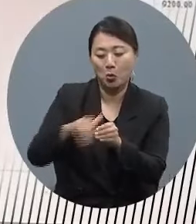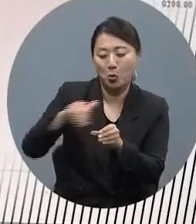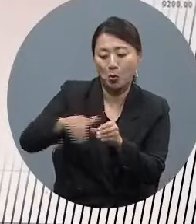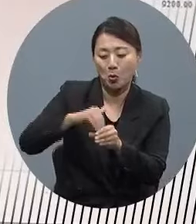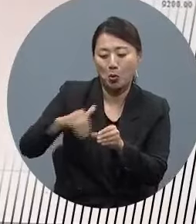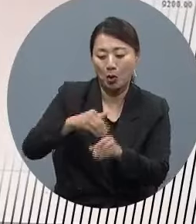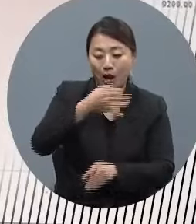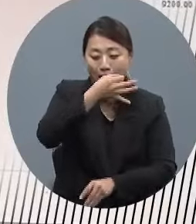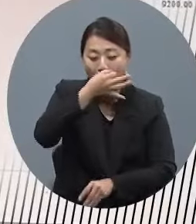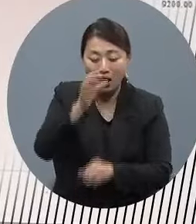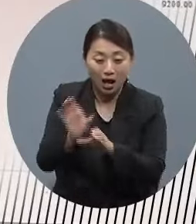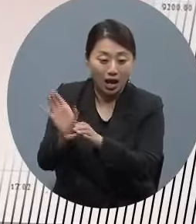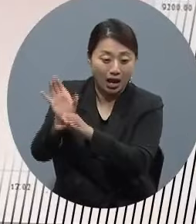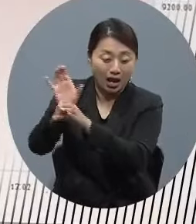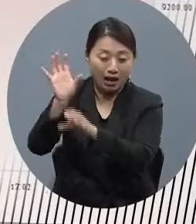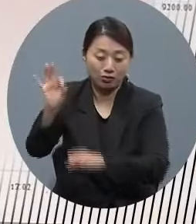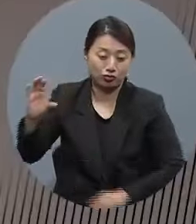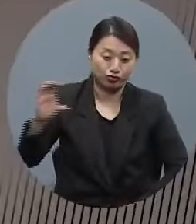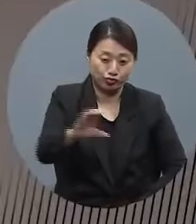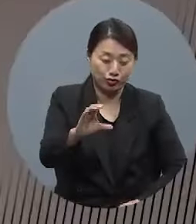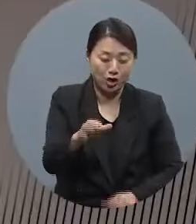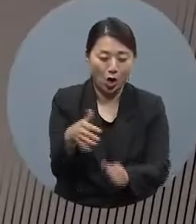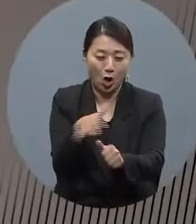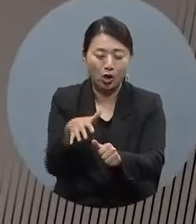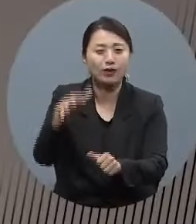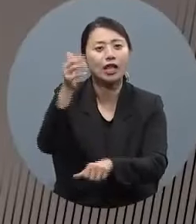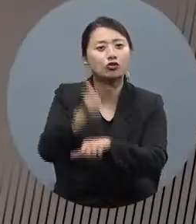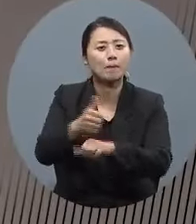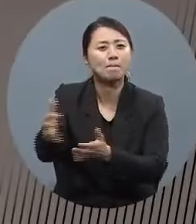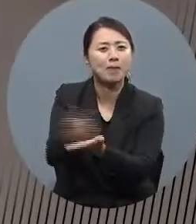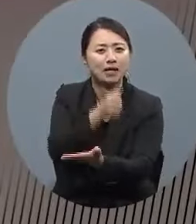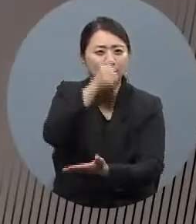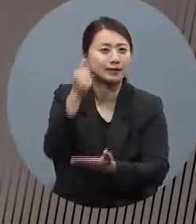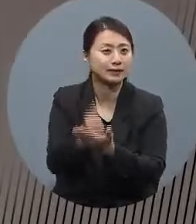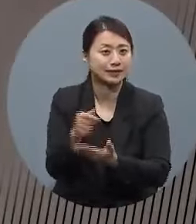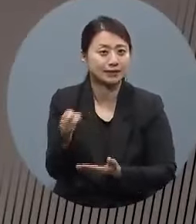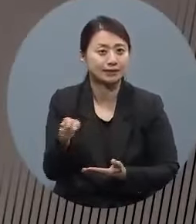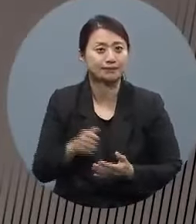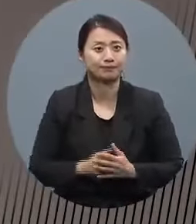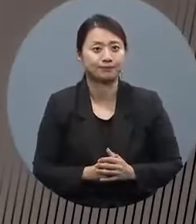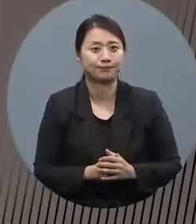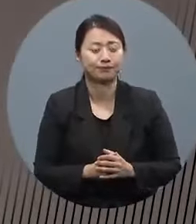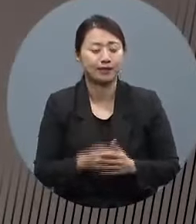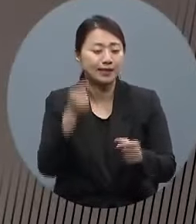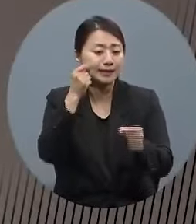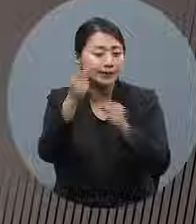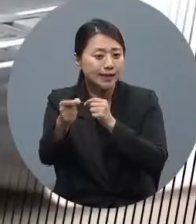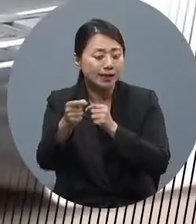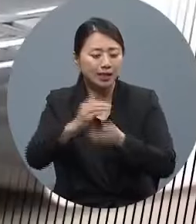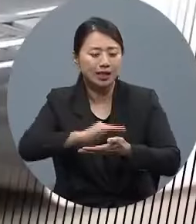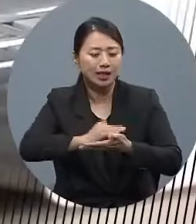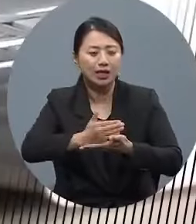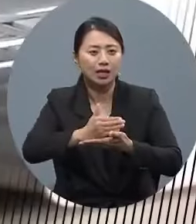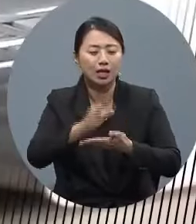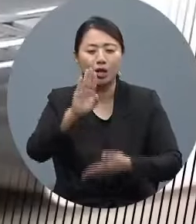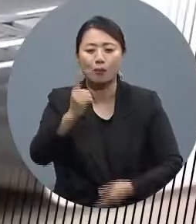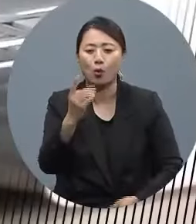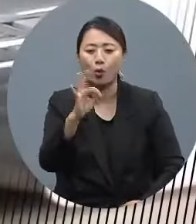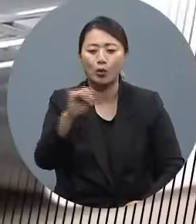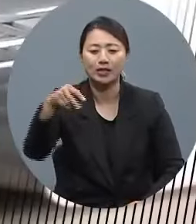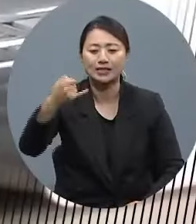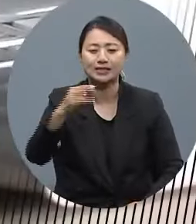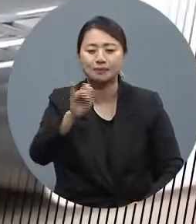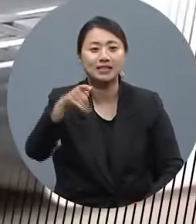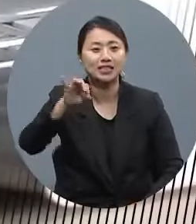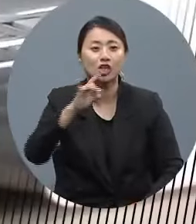심리를 자극해 목돈을 투자하게 한 뒤 가로채는 방식입니다. 이런 사기에 이용된 계좌는 보이스피싱처럼